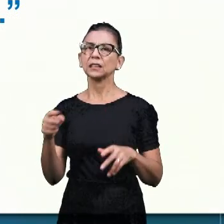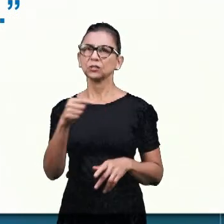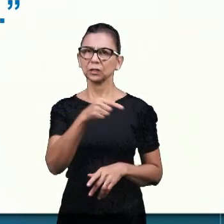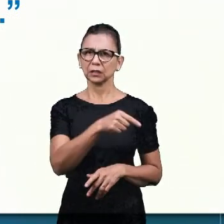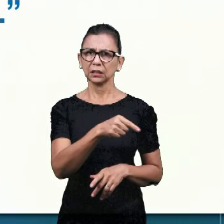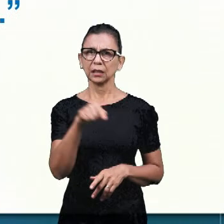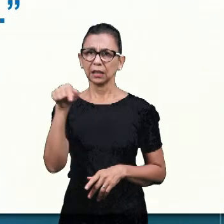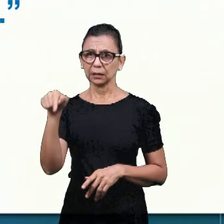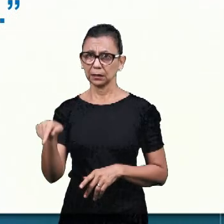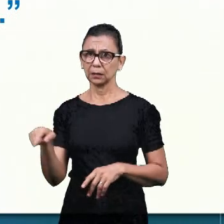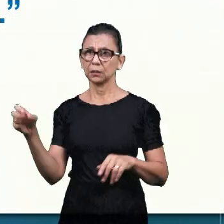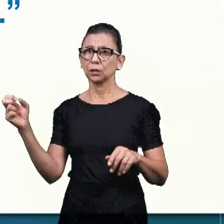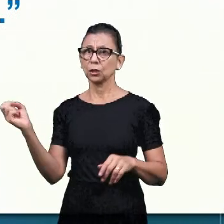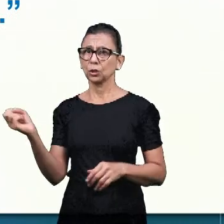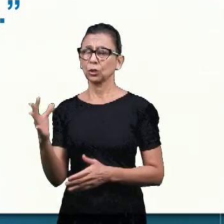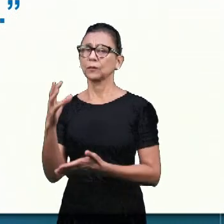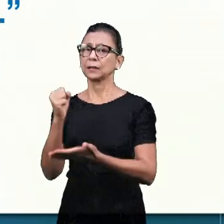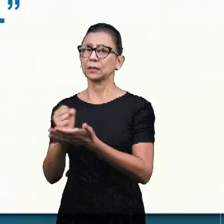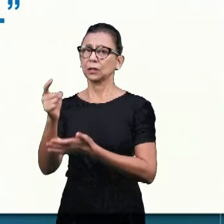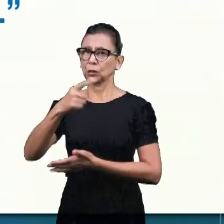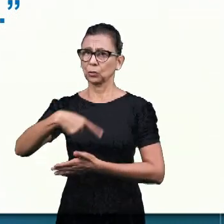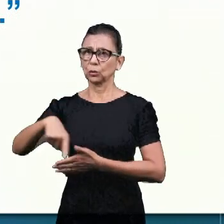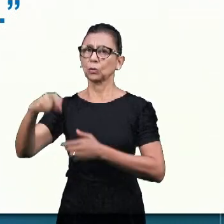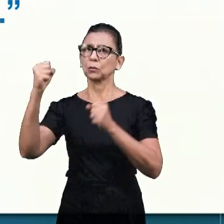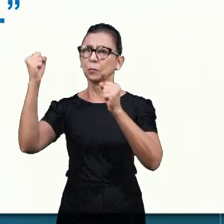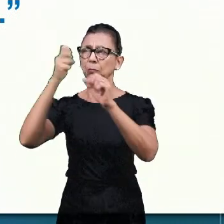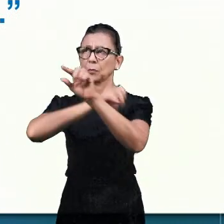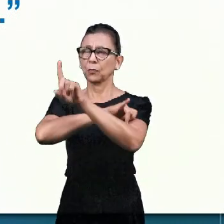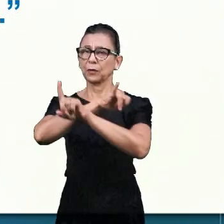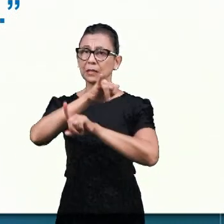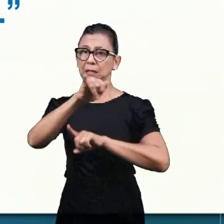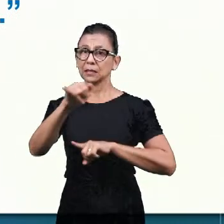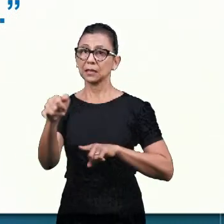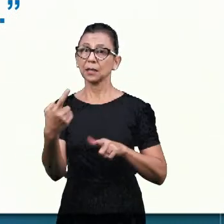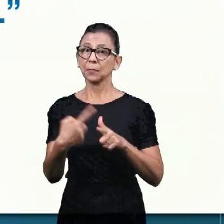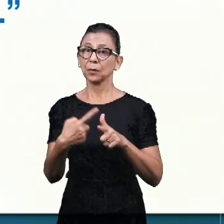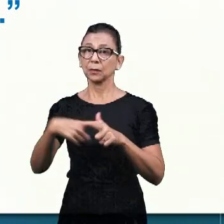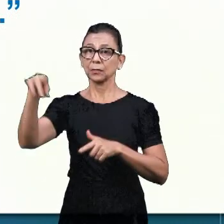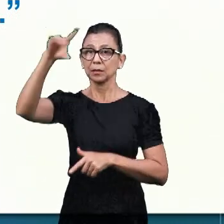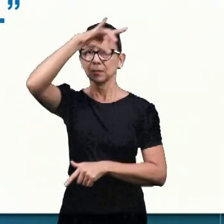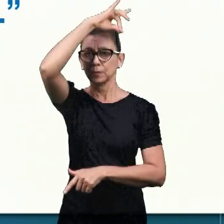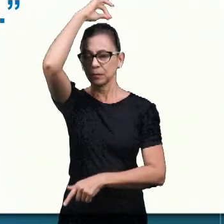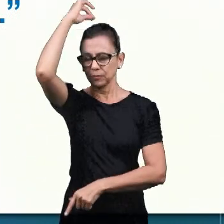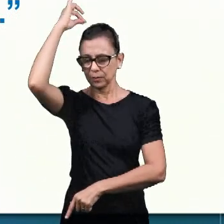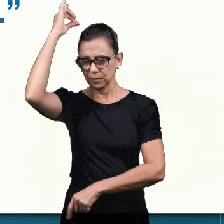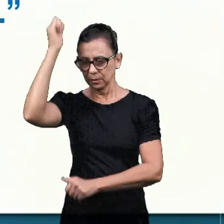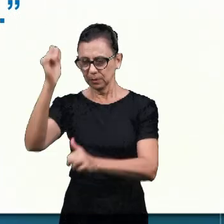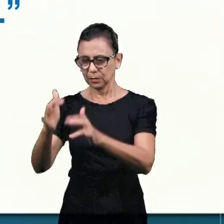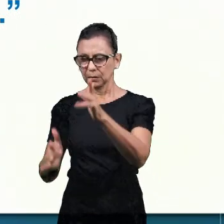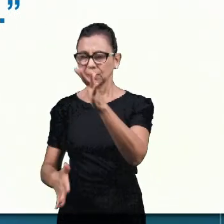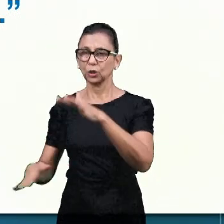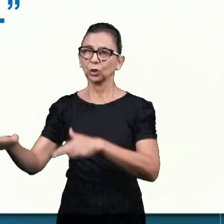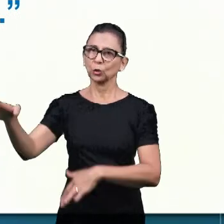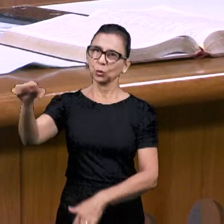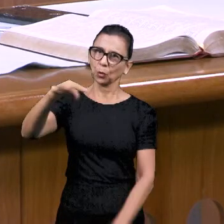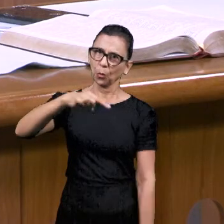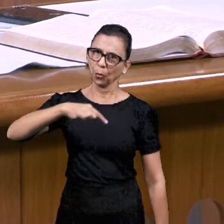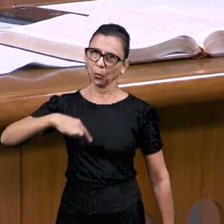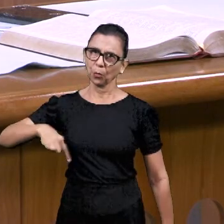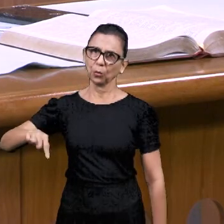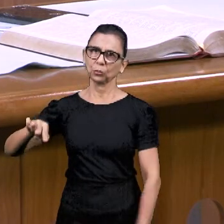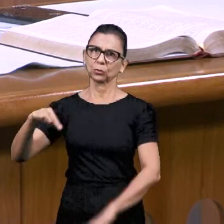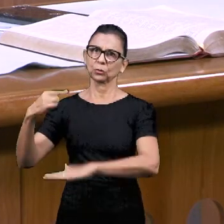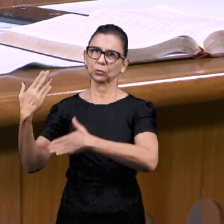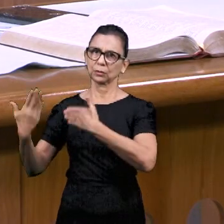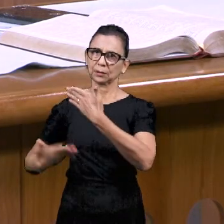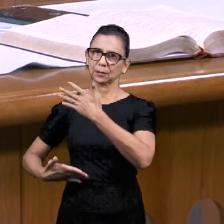Nouveau Testament, nous tous nous pouvons prophétiser, car le Saint-Esprit a été versé sur toute l'Église. Très bien placé